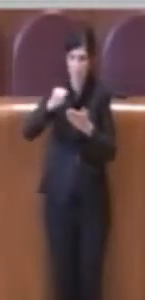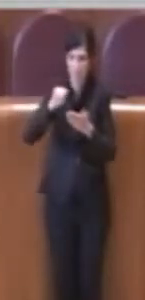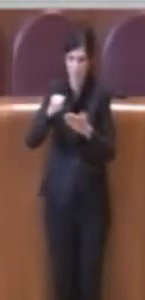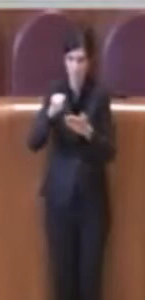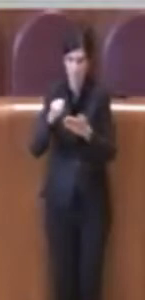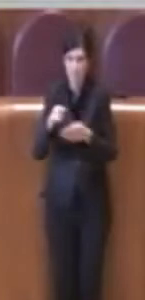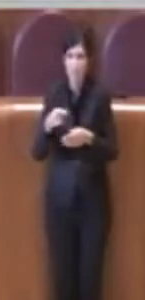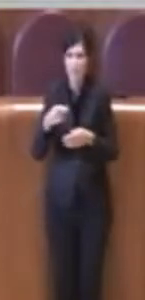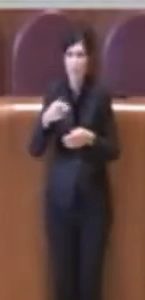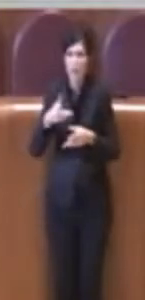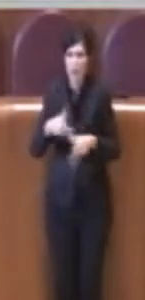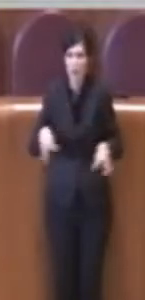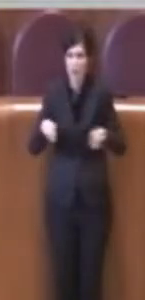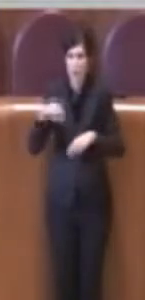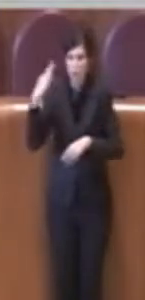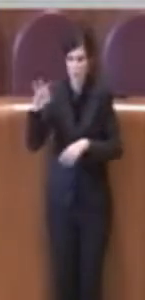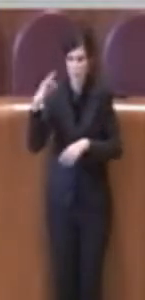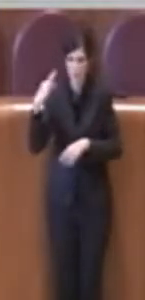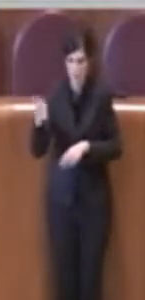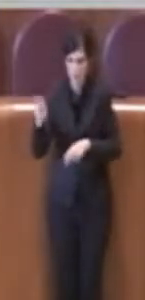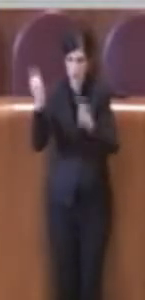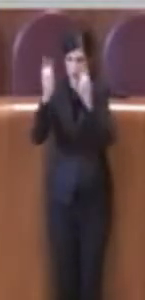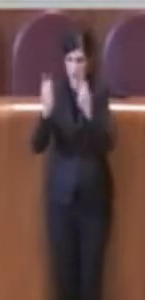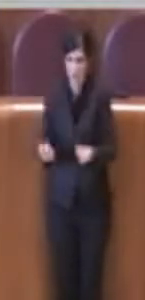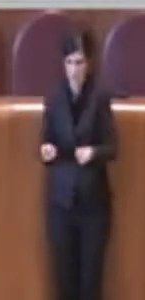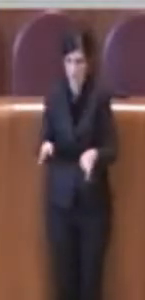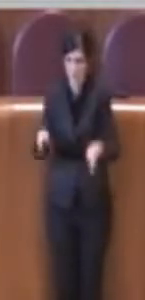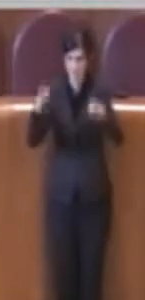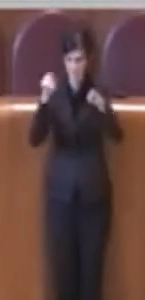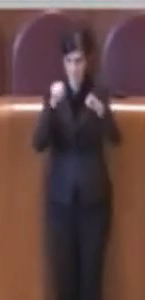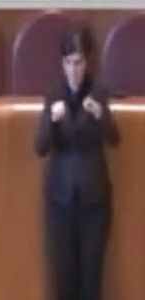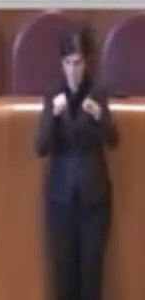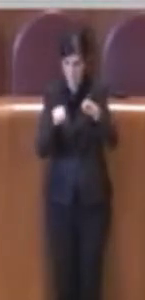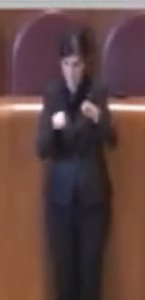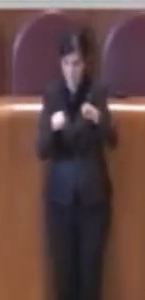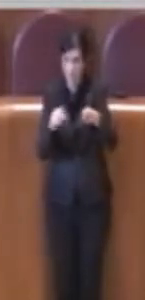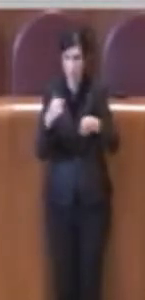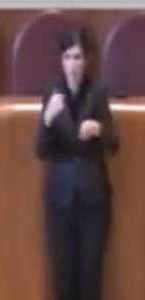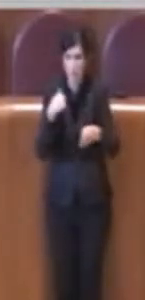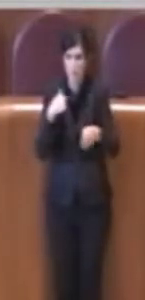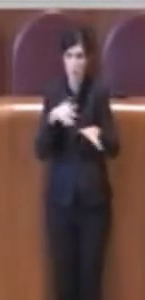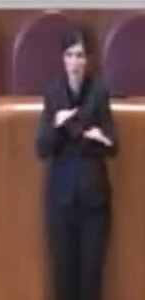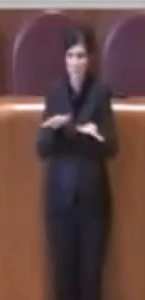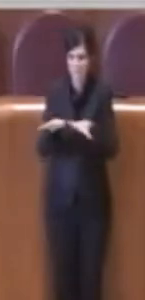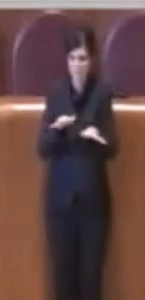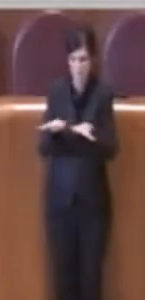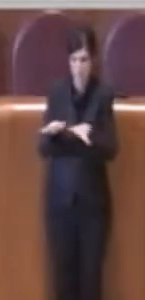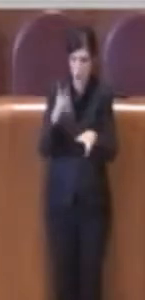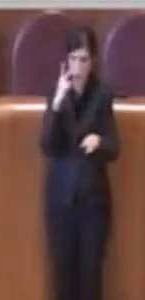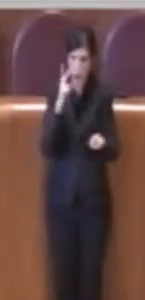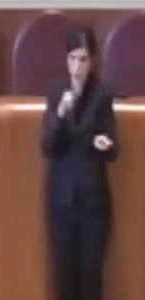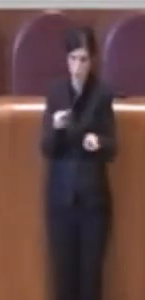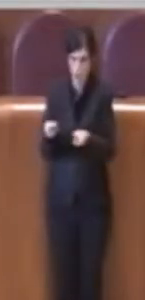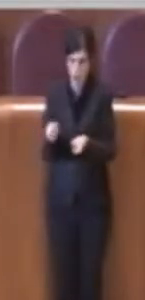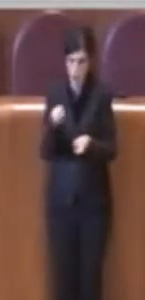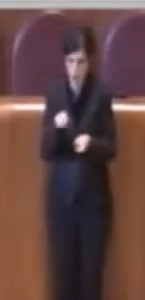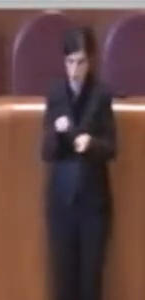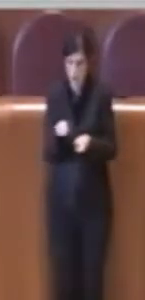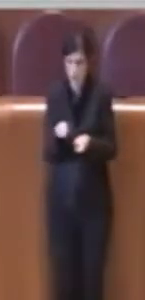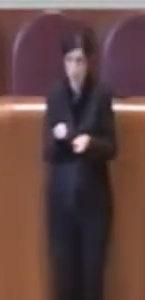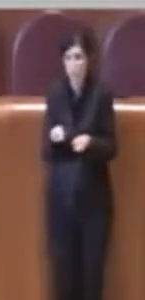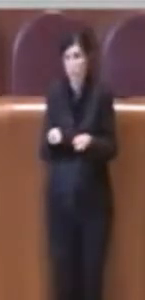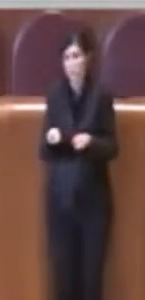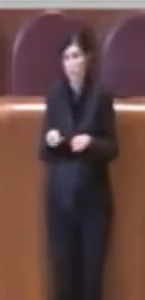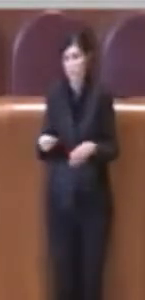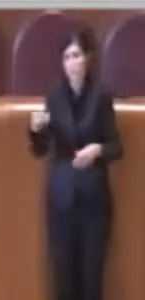riqualificazione energetica degli edifici, gli interventi certificati di miglioramento e adeguamento sismico degli immobili, rientranti nel cosiddetto